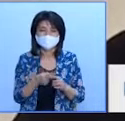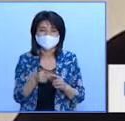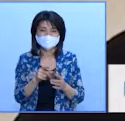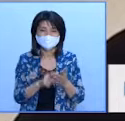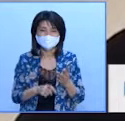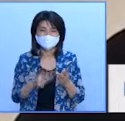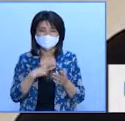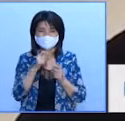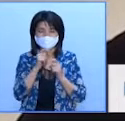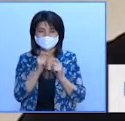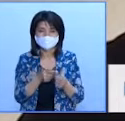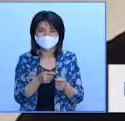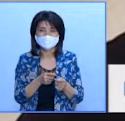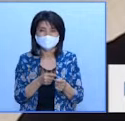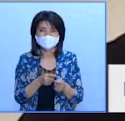я посвятил